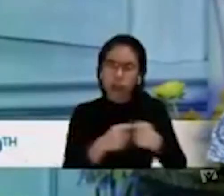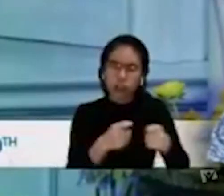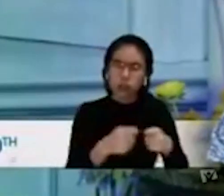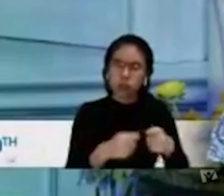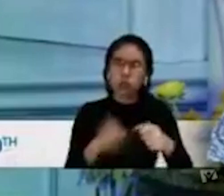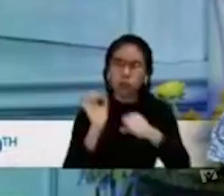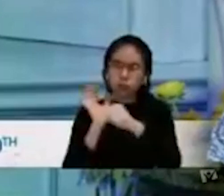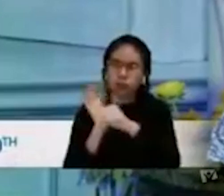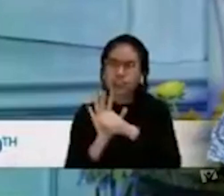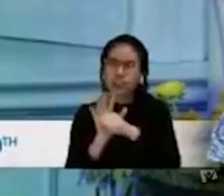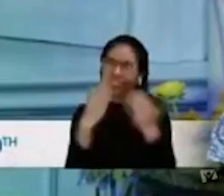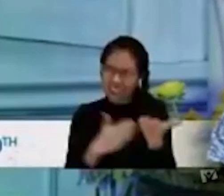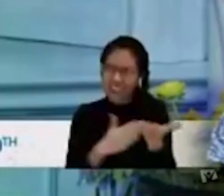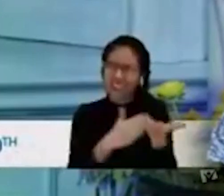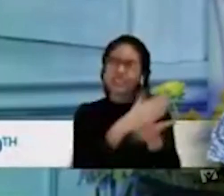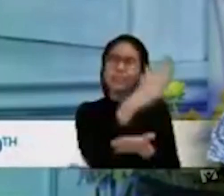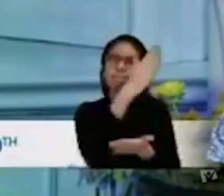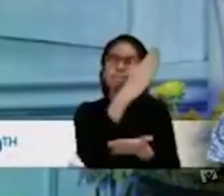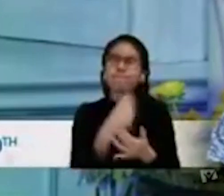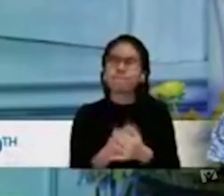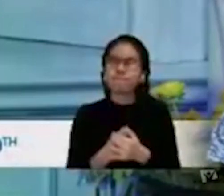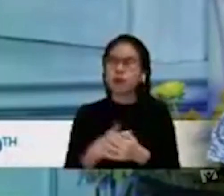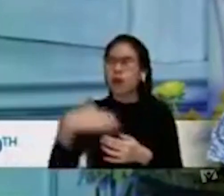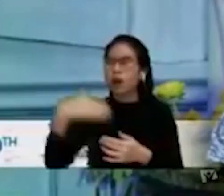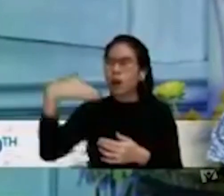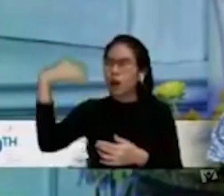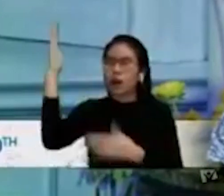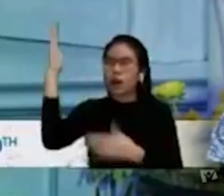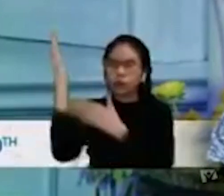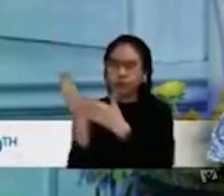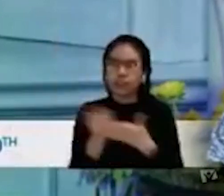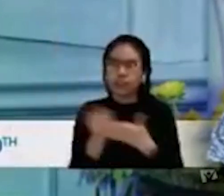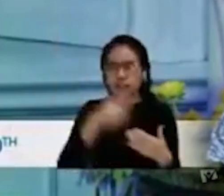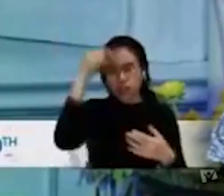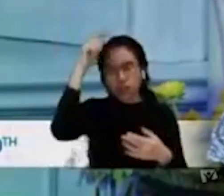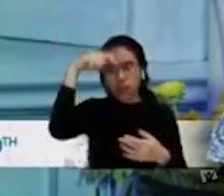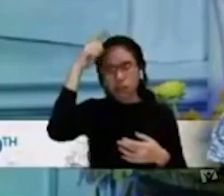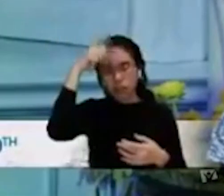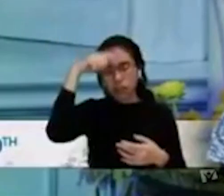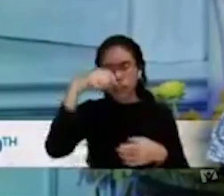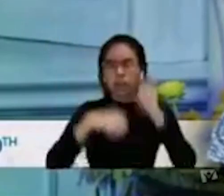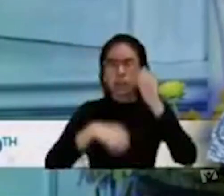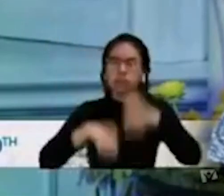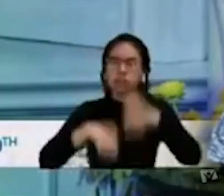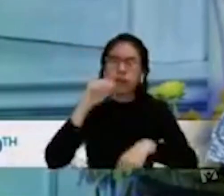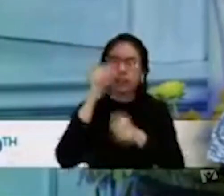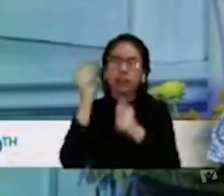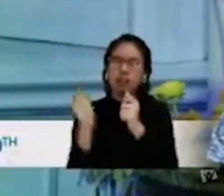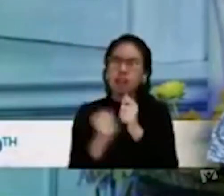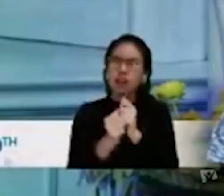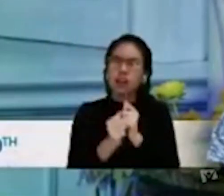dengan baik. Engkau berikan hikmat bagi mereka supaya dengan peraturan-peraturan yang